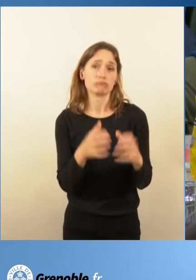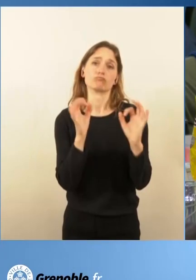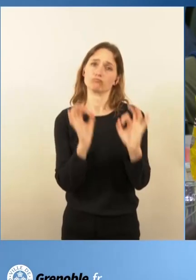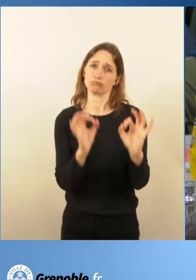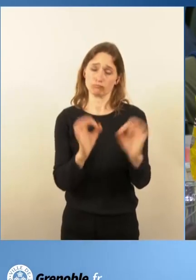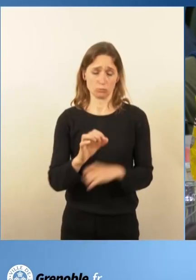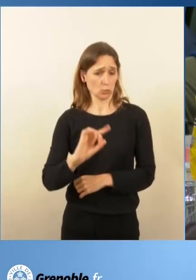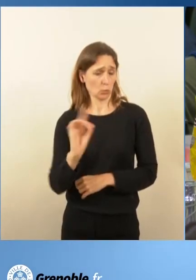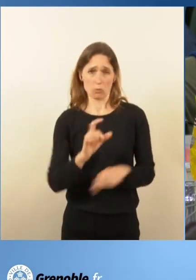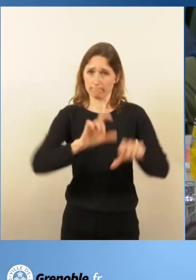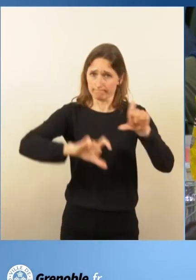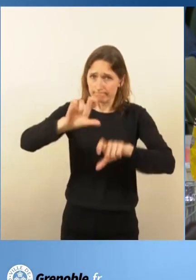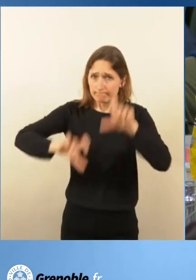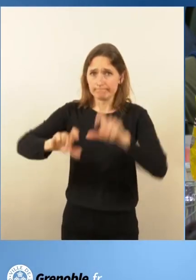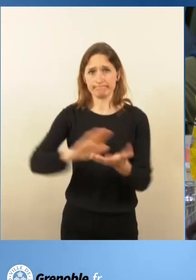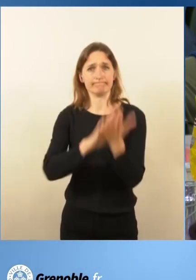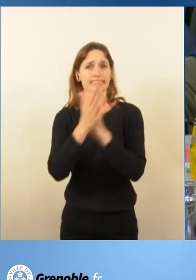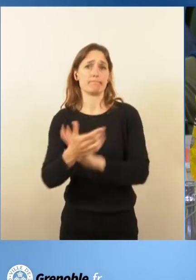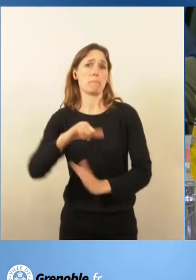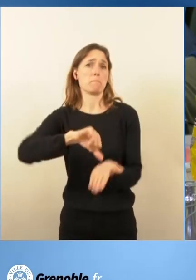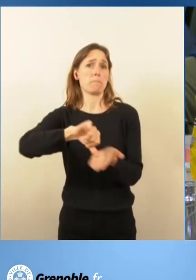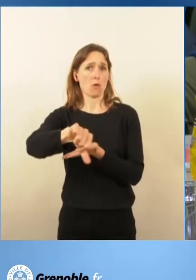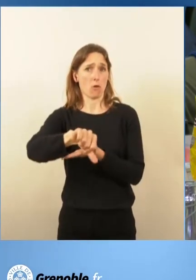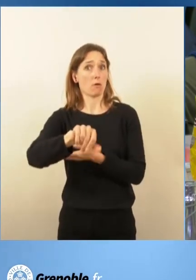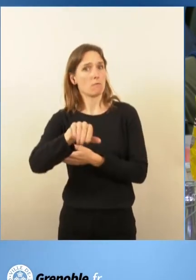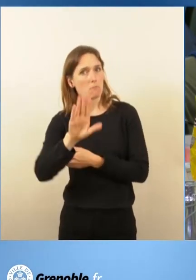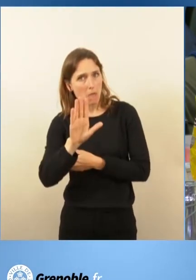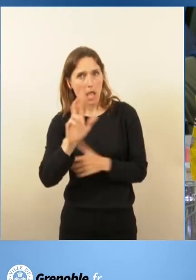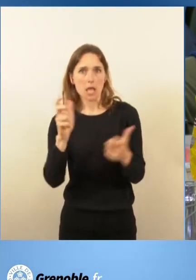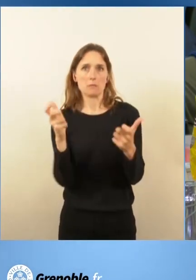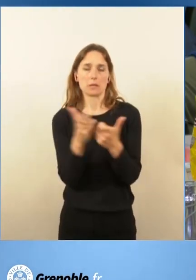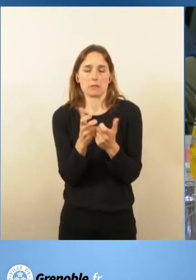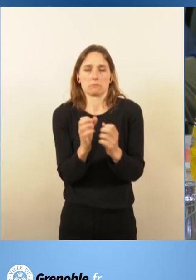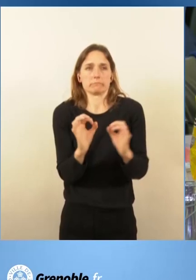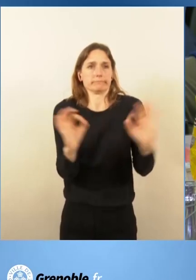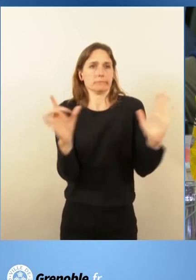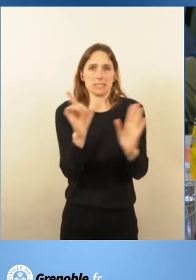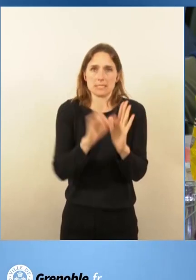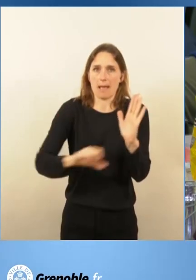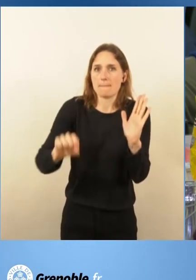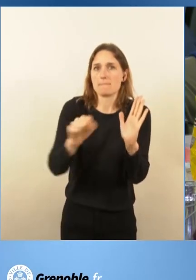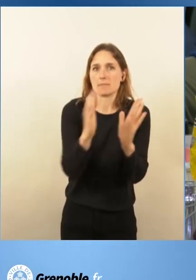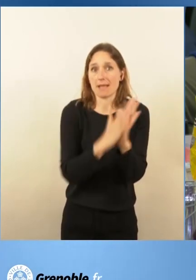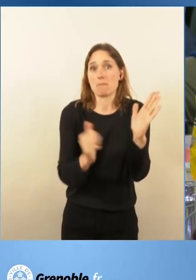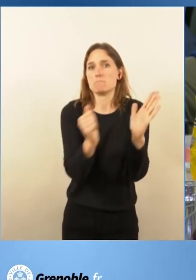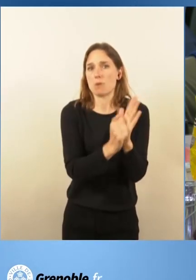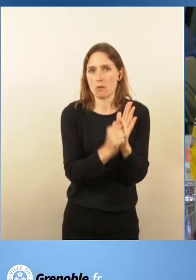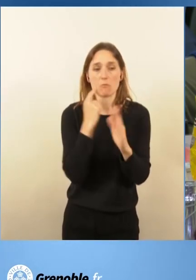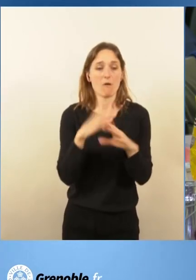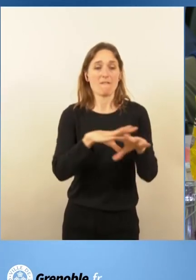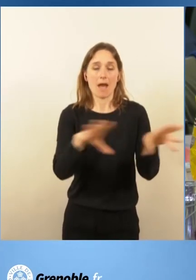les temps deviennent payants mais cette tarification est uniquement symbolique pour les familles les plus modestes